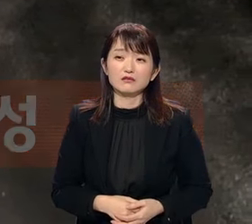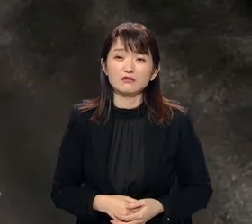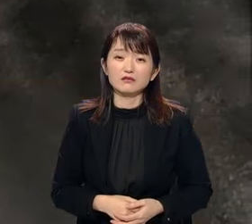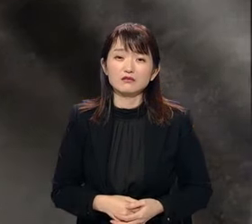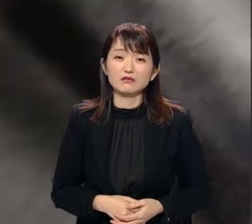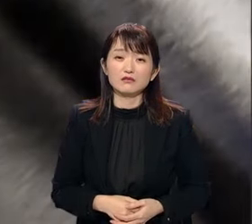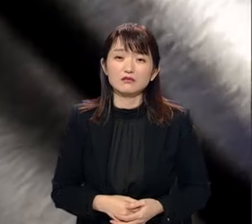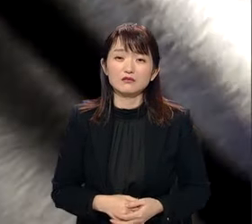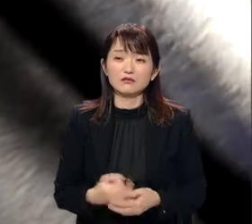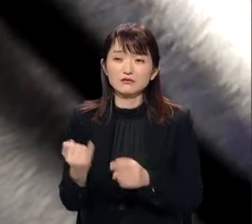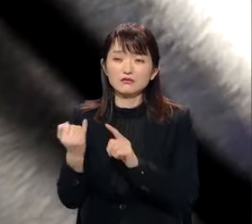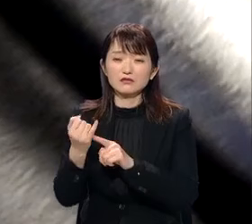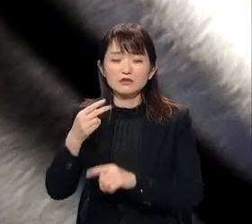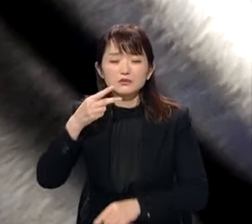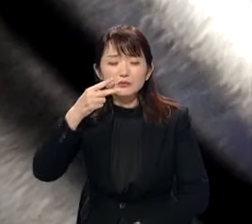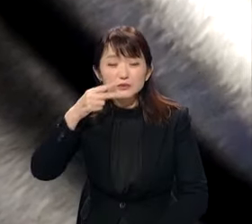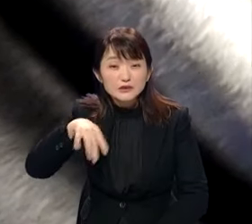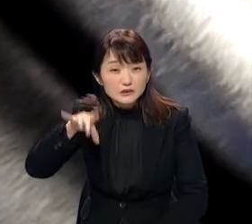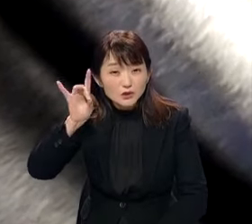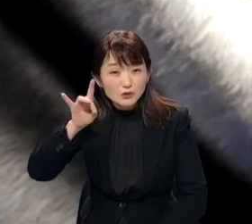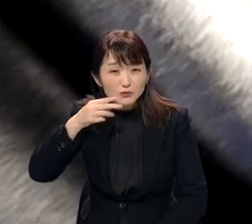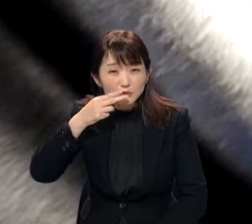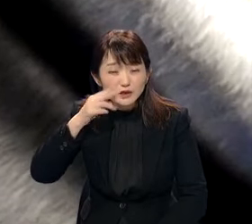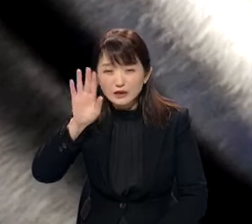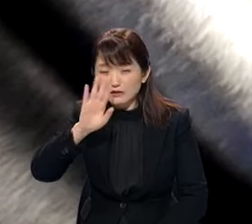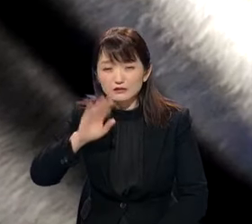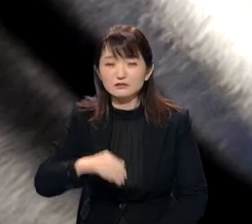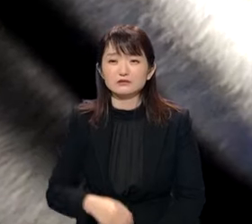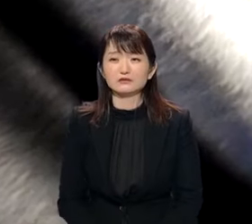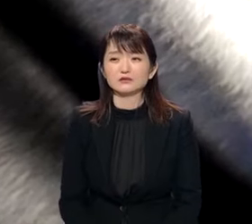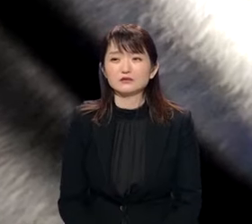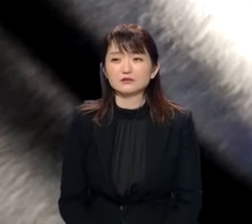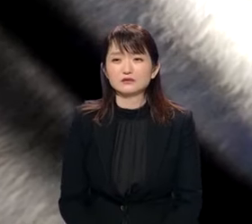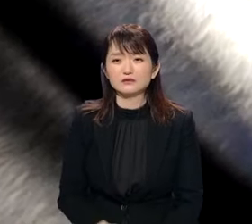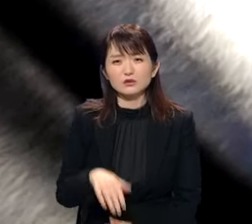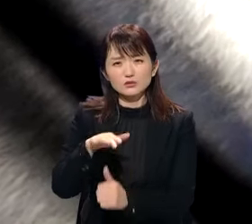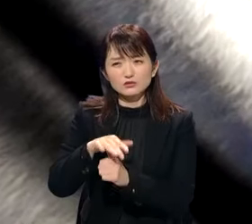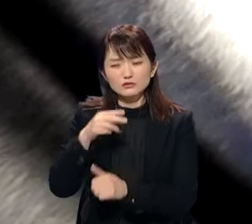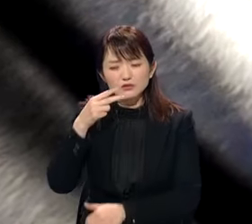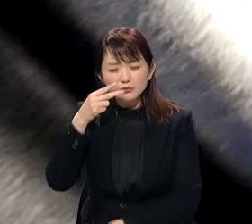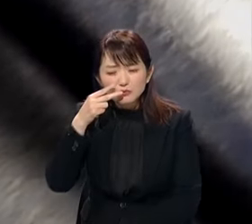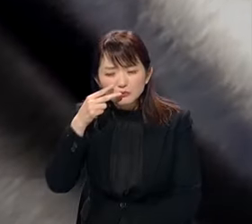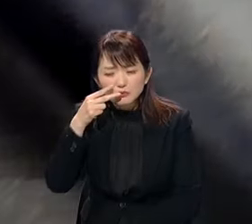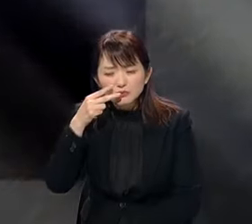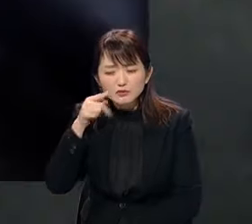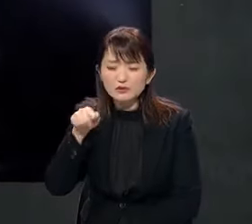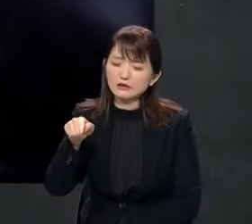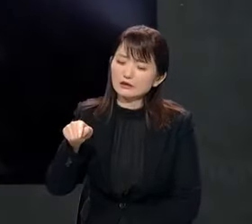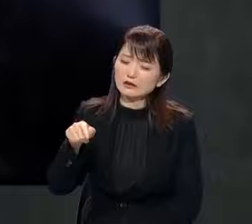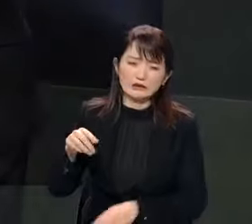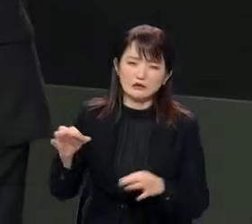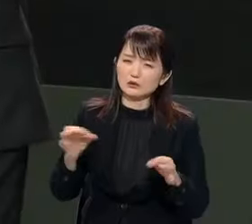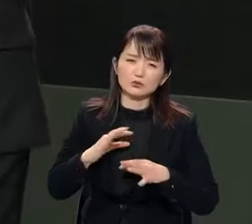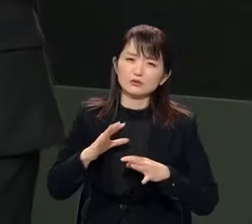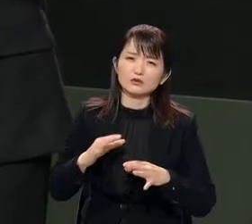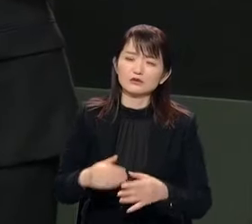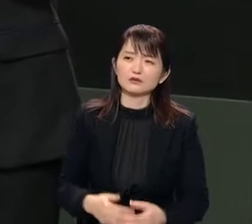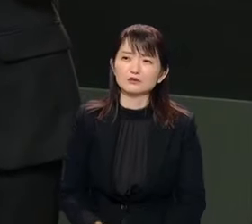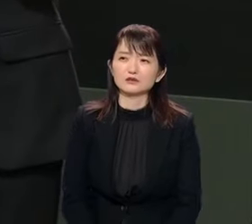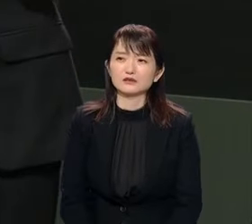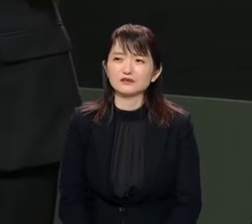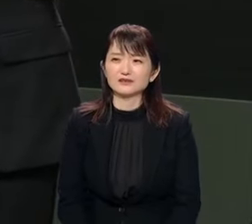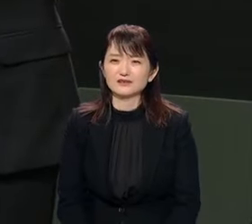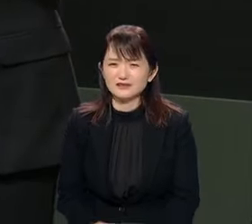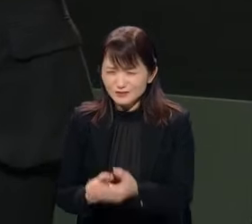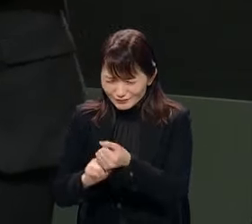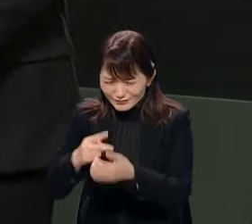처음 피는 아이도 아닌 것 같고. 예. 와, 이렇게 어린애가 담배를 피다니 정말 놀랍습니다. 예, 좋습니다. 숨어서도 피지